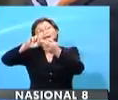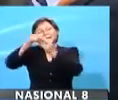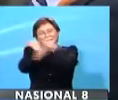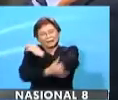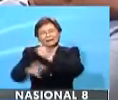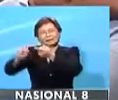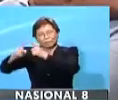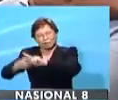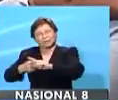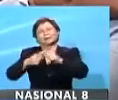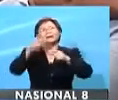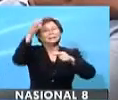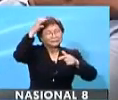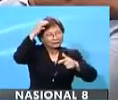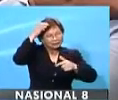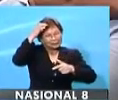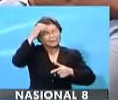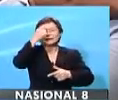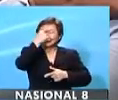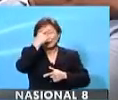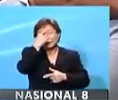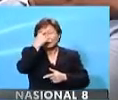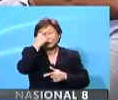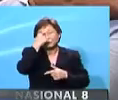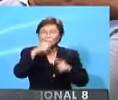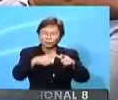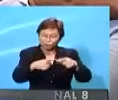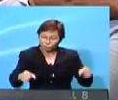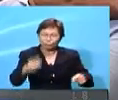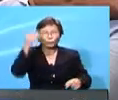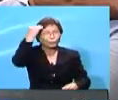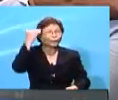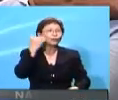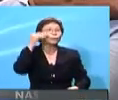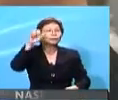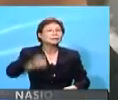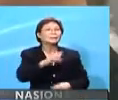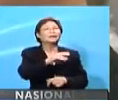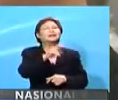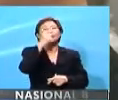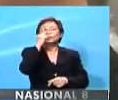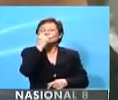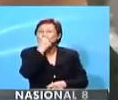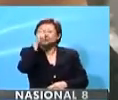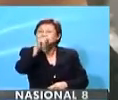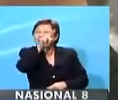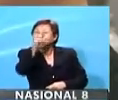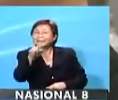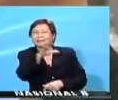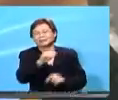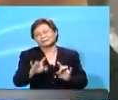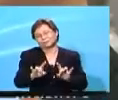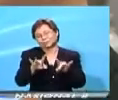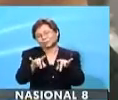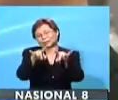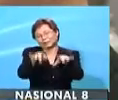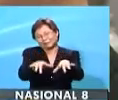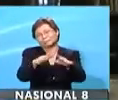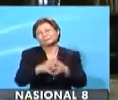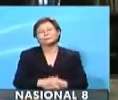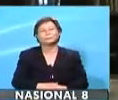dagangnya, iaitu China, India, Jepun, Korea Selatan, New Zealand dan Australia.